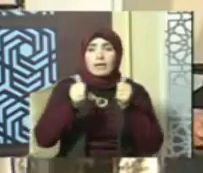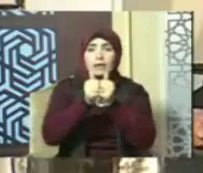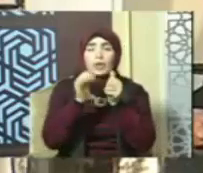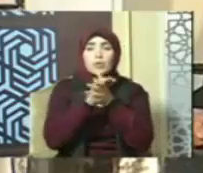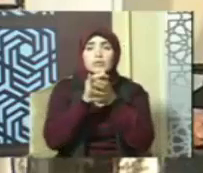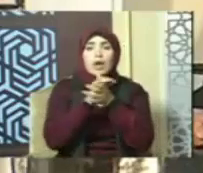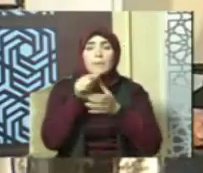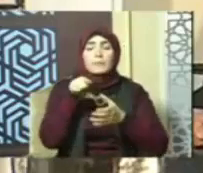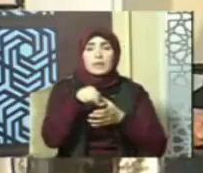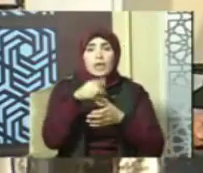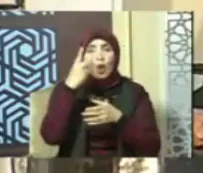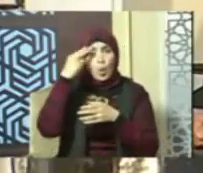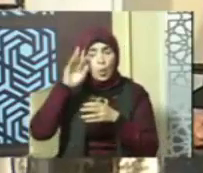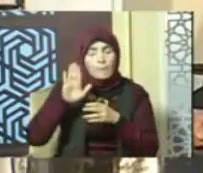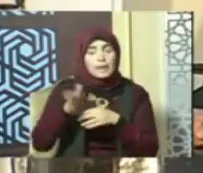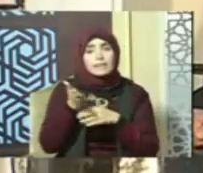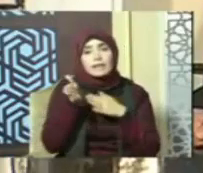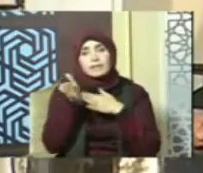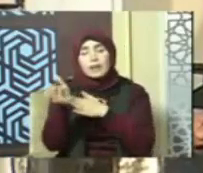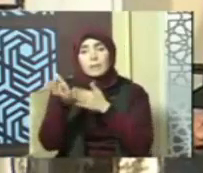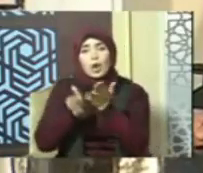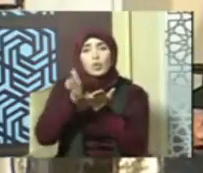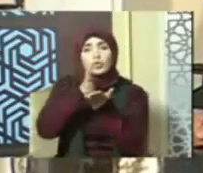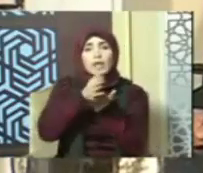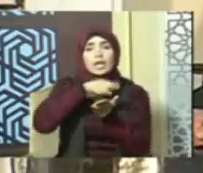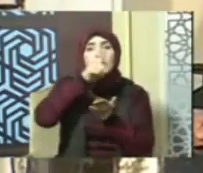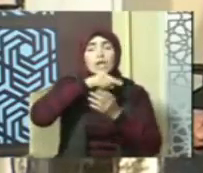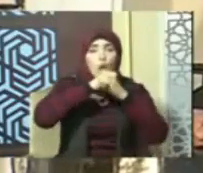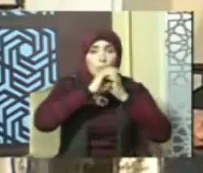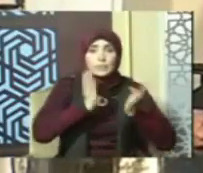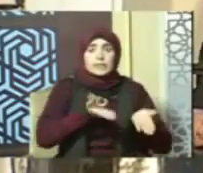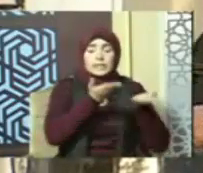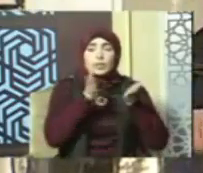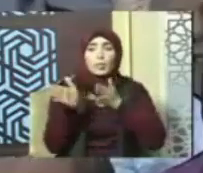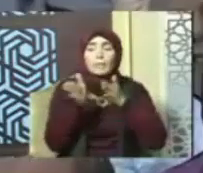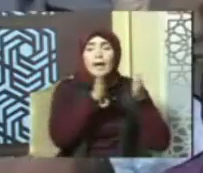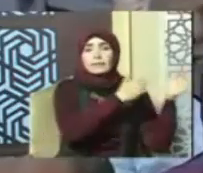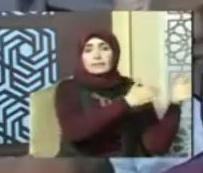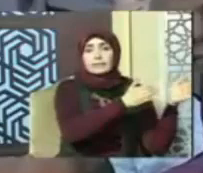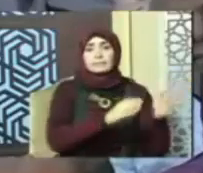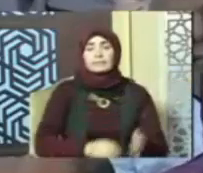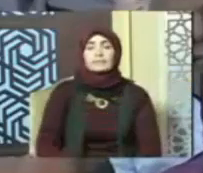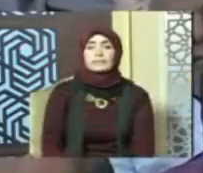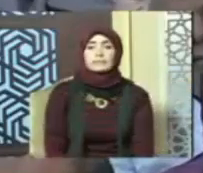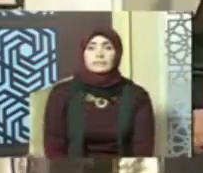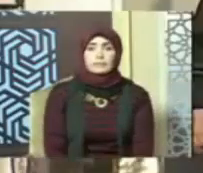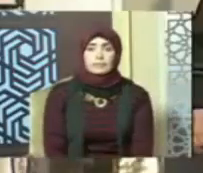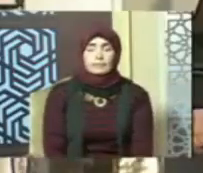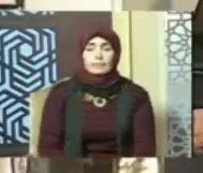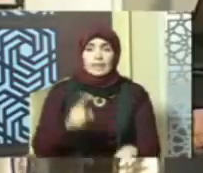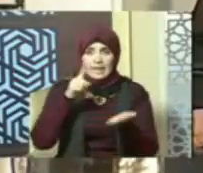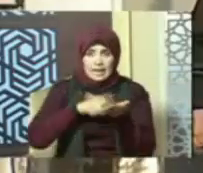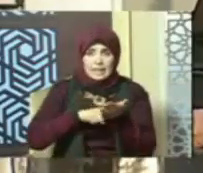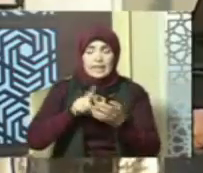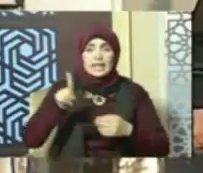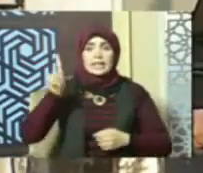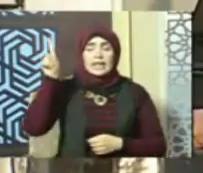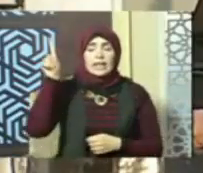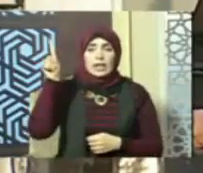وصحبه ومن تبع هداه إلى يوم الدين، وبعد. فإن